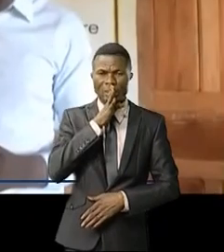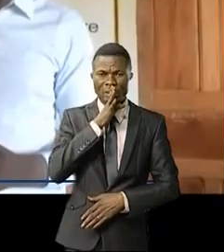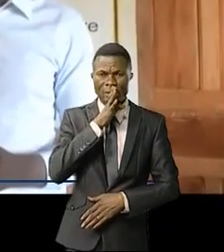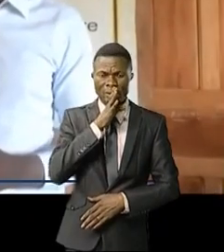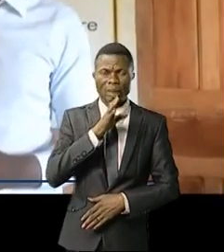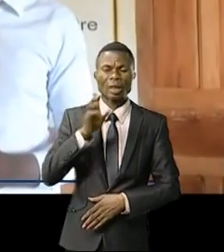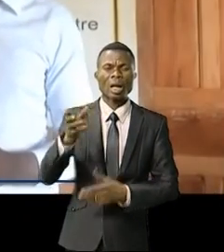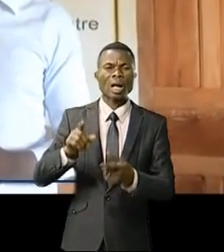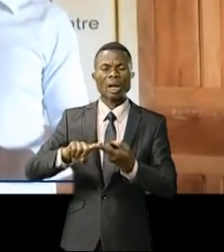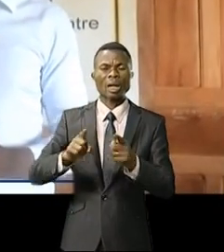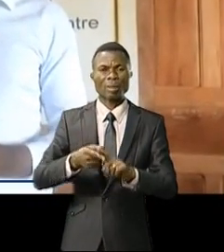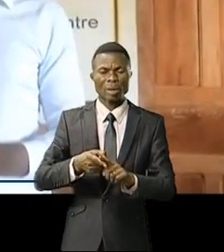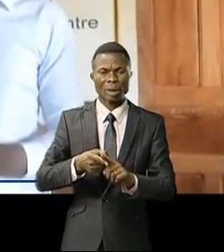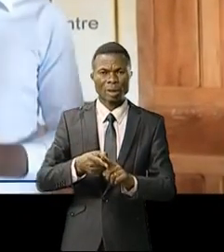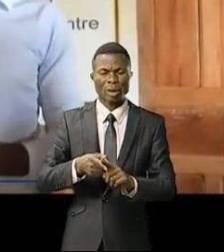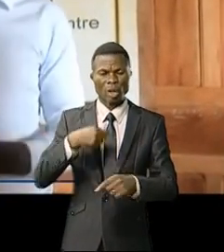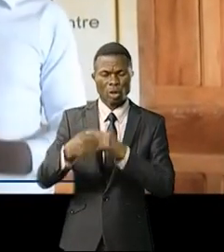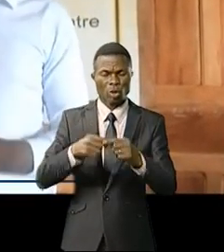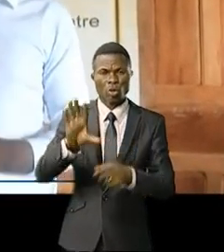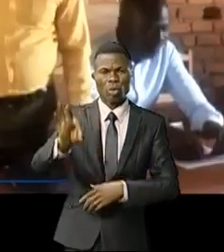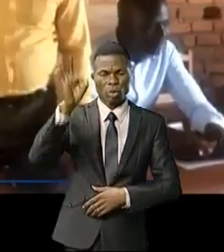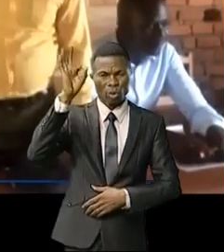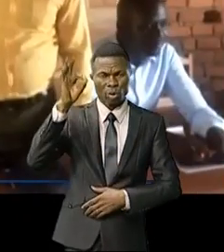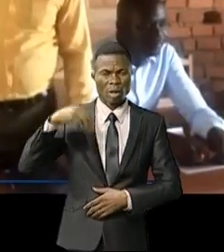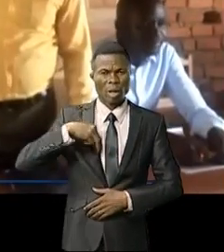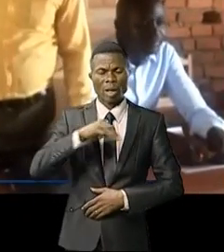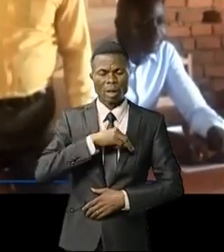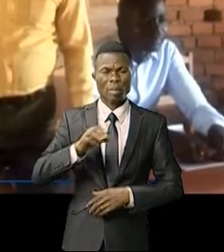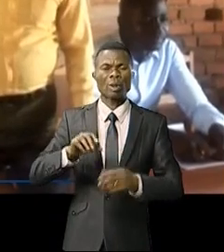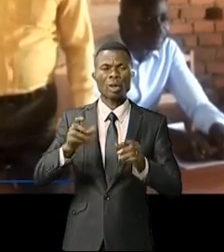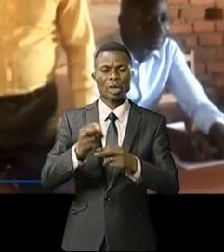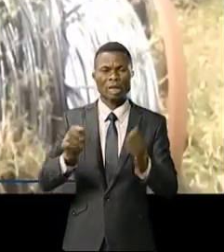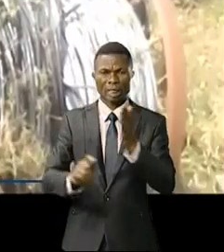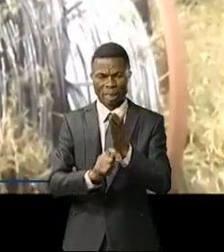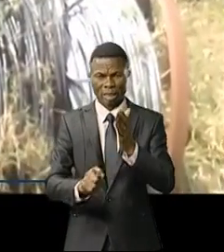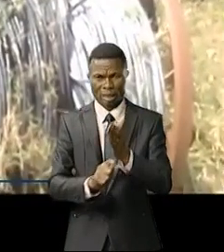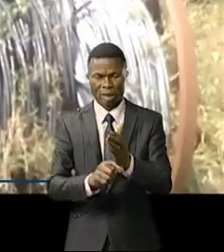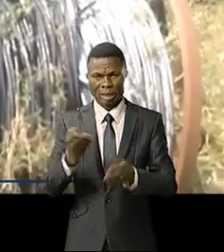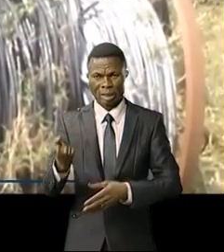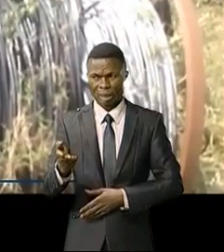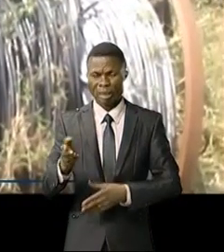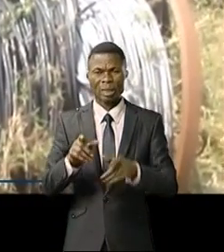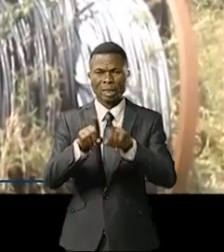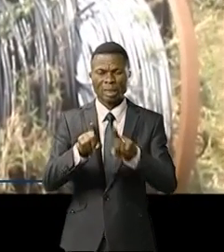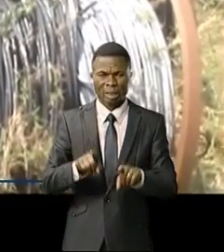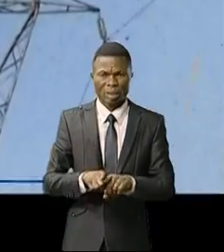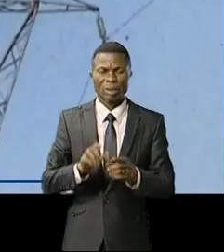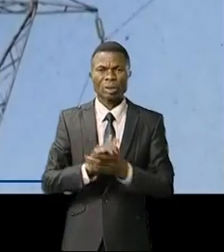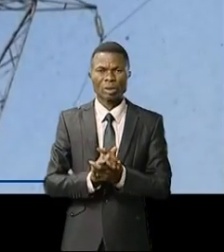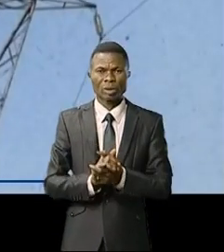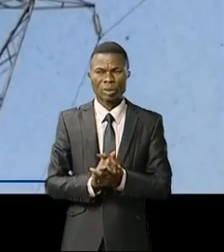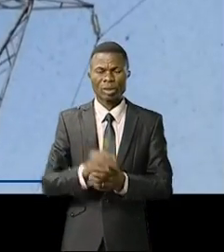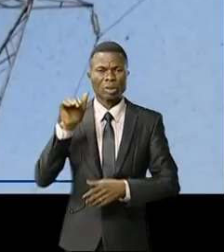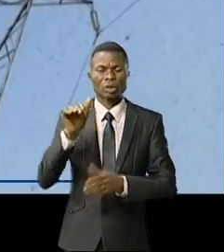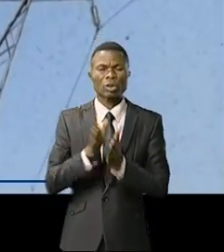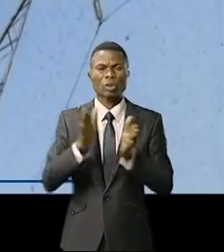ses collaborateurs, annonçant la désignation des membres de ce comité technique par M. Jean Bosco Kanyombo Kayan, directeur